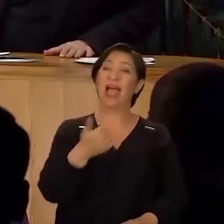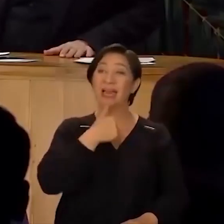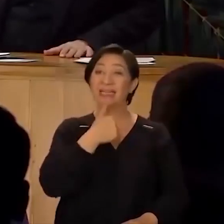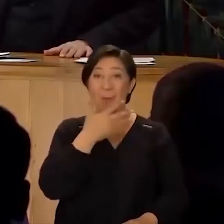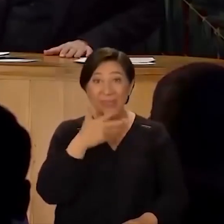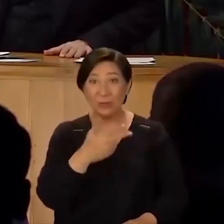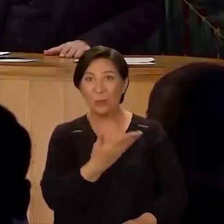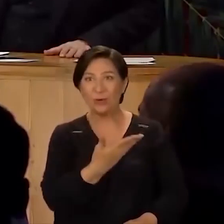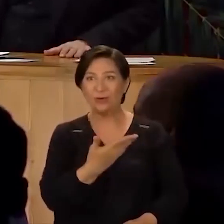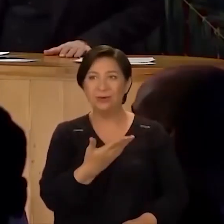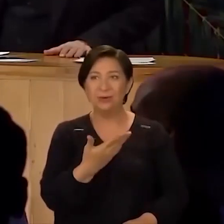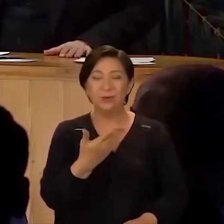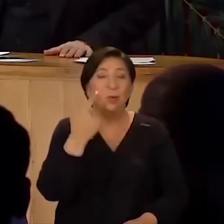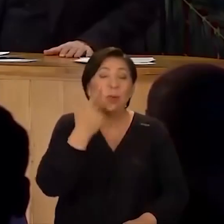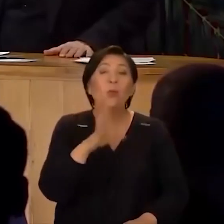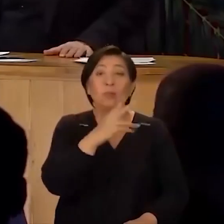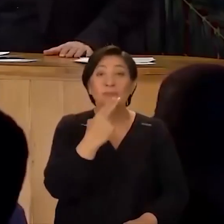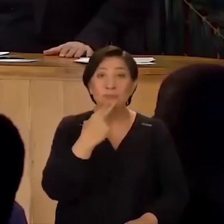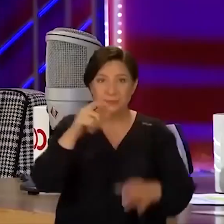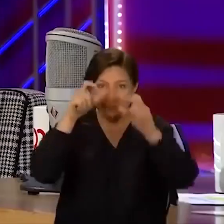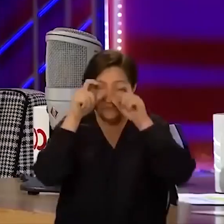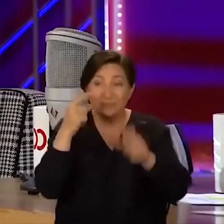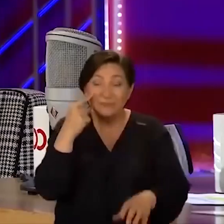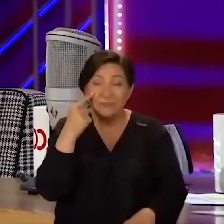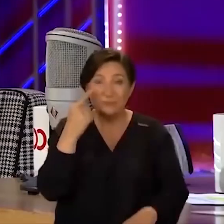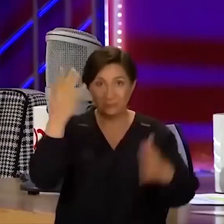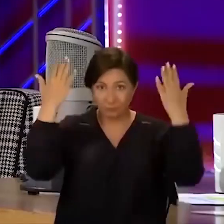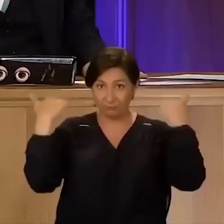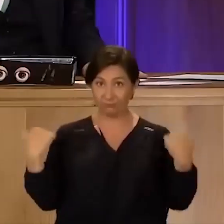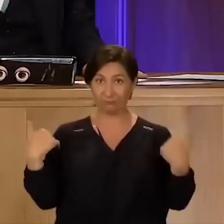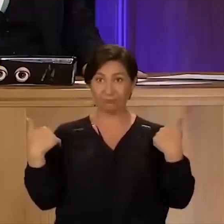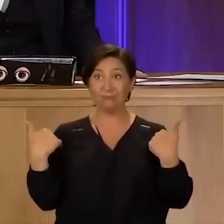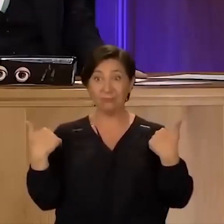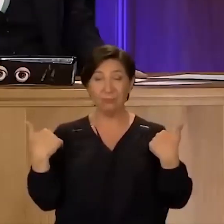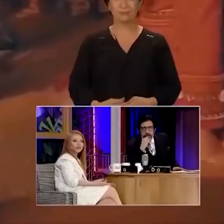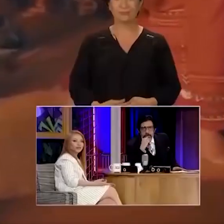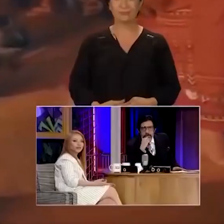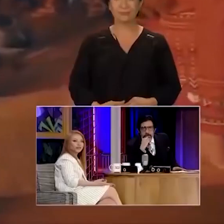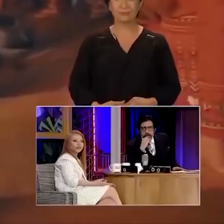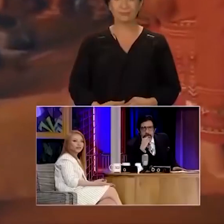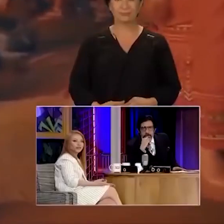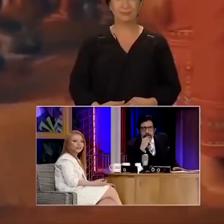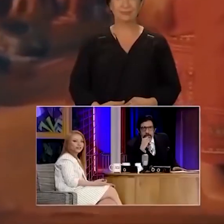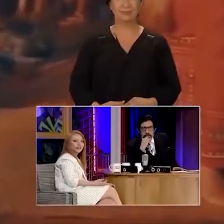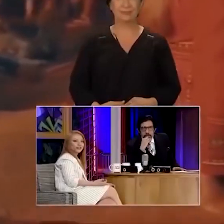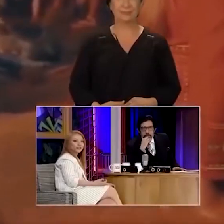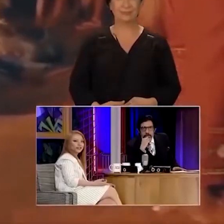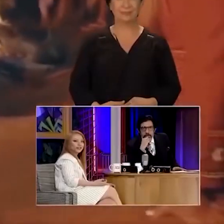aşkına erkeğe benziyor bir kadın bakayım Bakayım Saçları uzun Evet göreyim